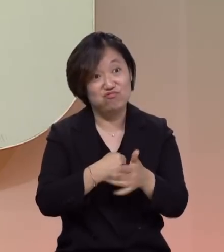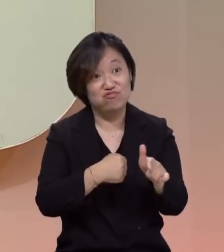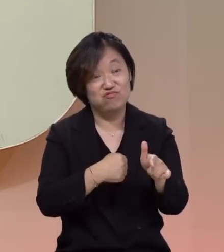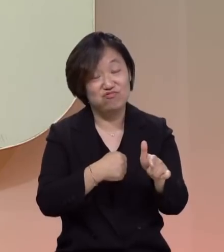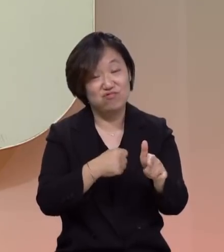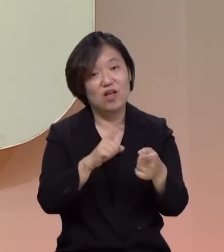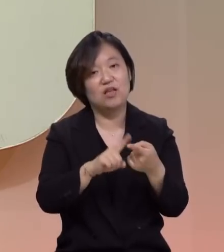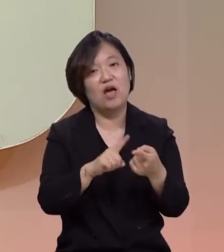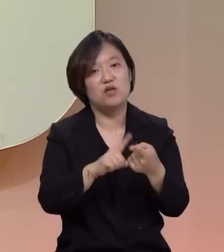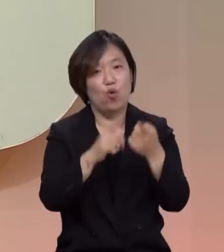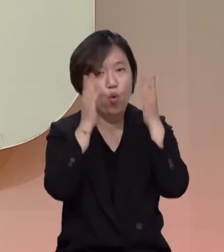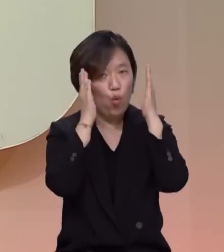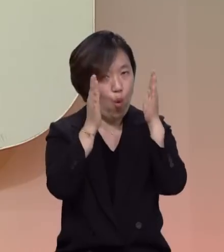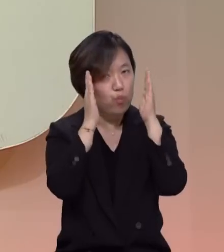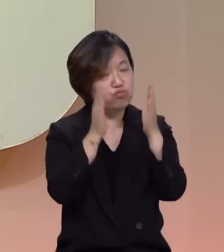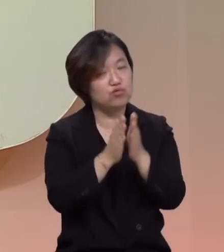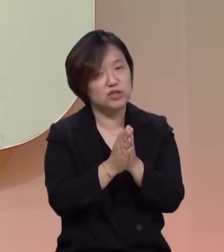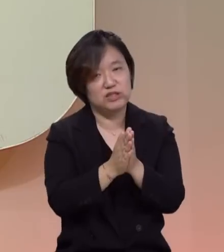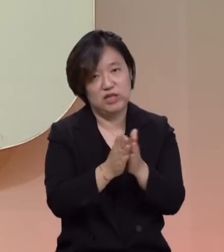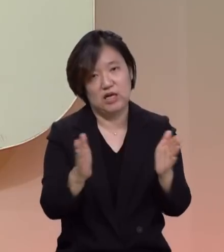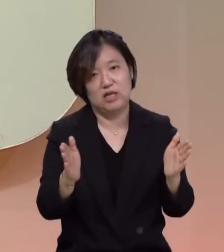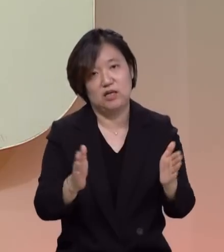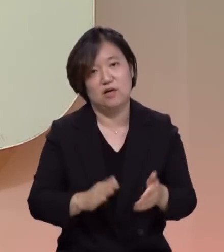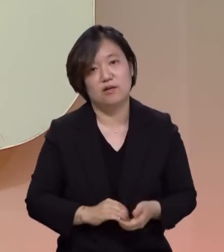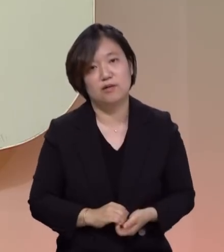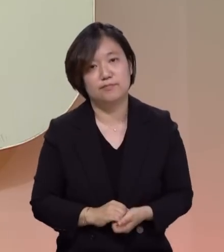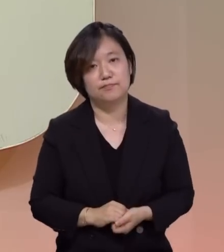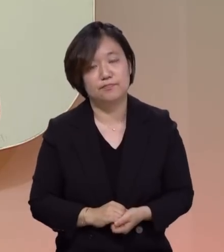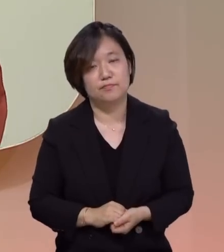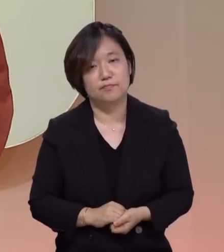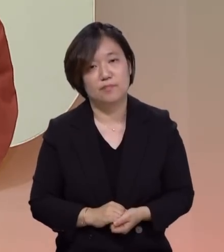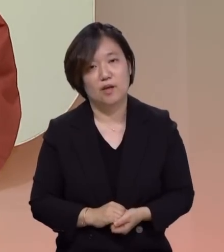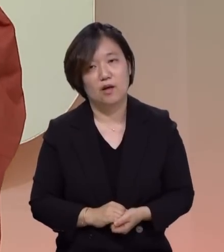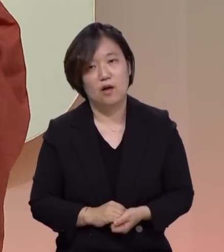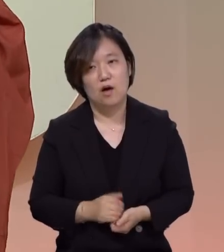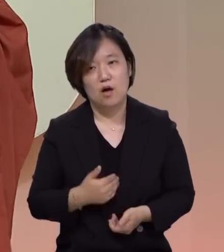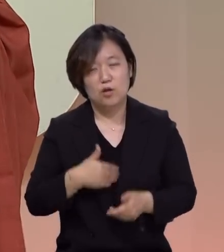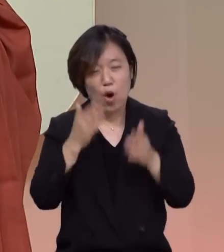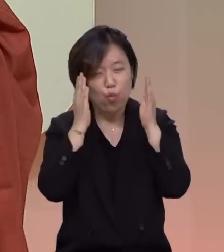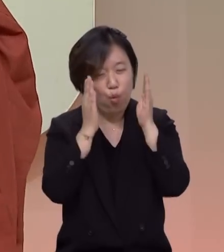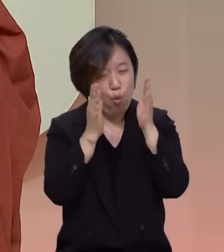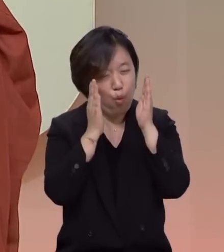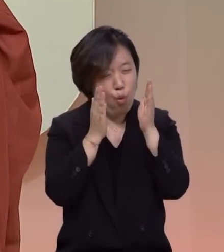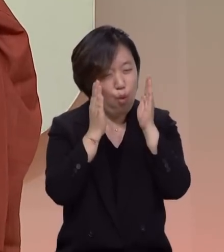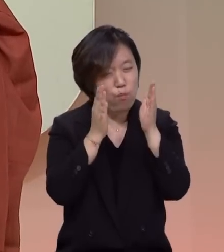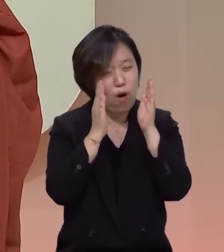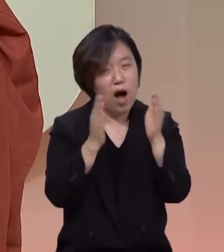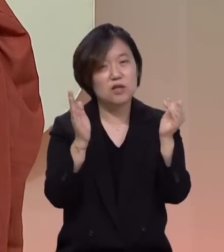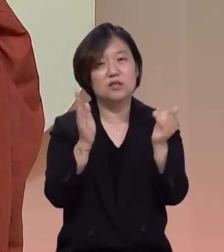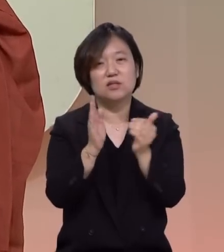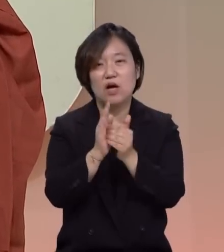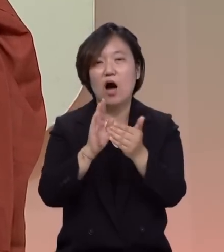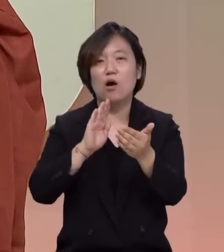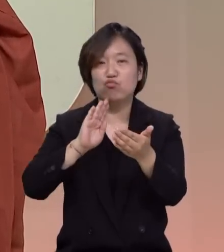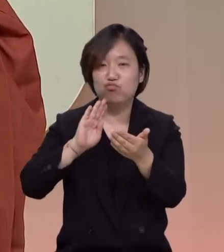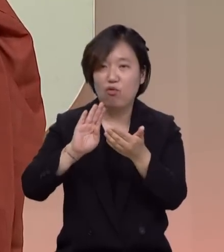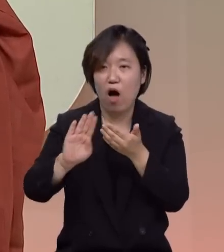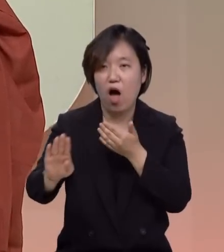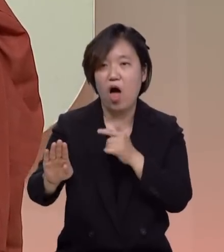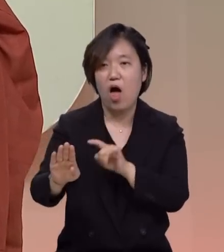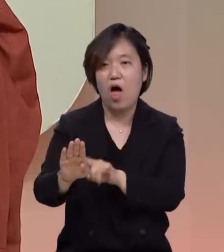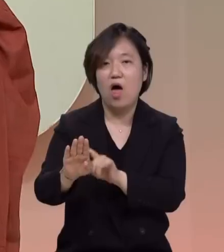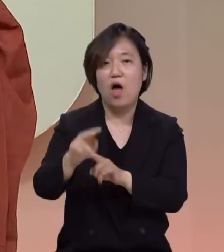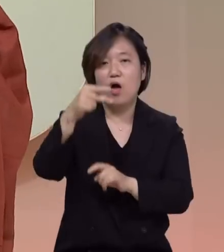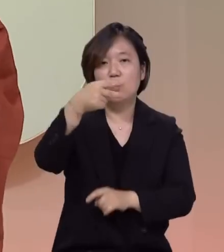개인적인 호기심 때문에 깊이 공부를 하면서 견문을 넓히시고 난 뒤에